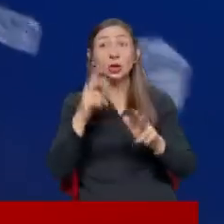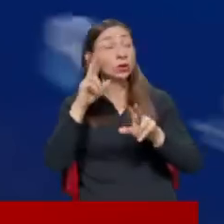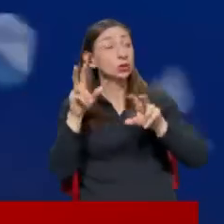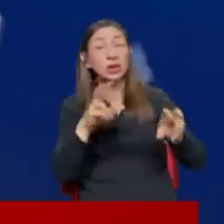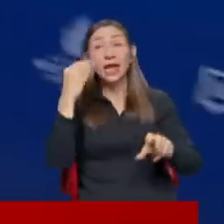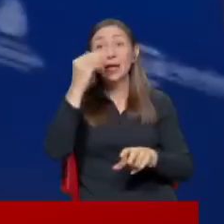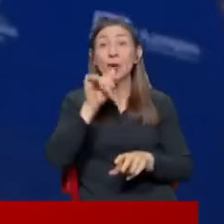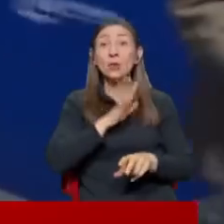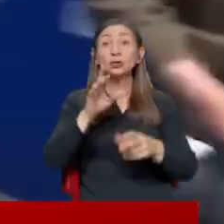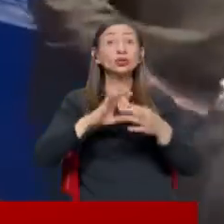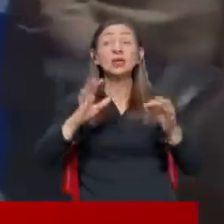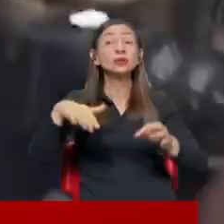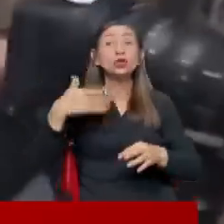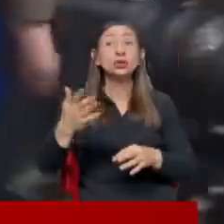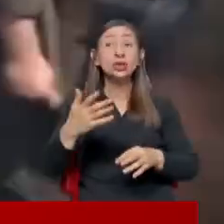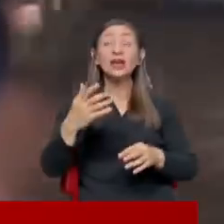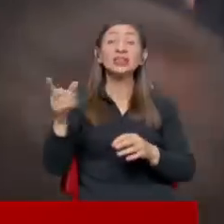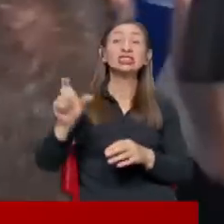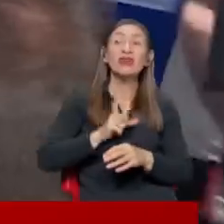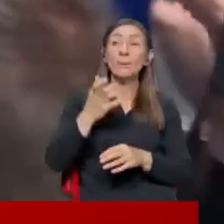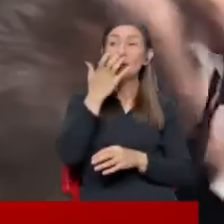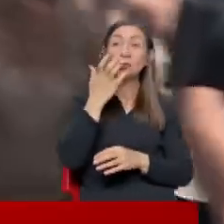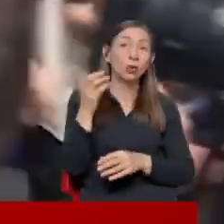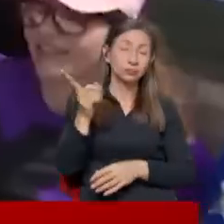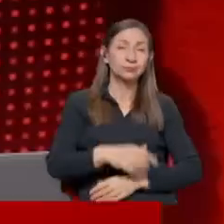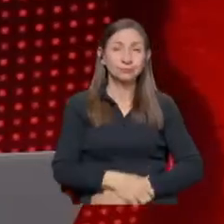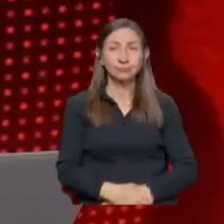Gözler İmamoğlu'nun sözleri sonrası vereceği yanıtta.